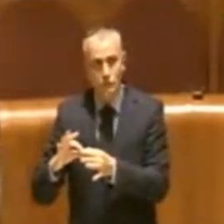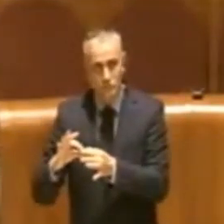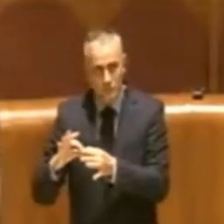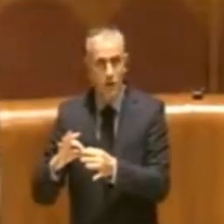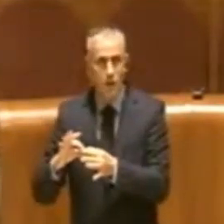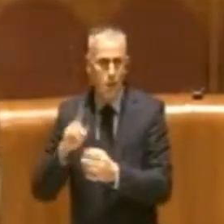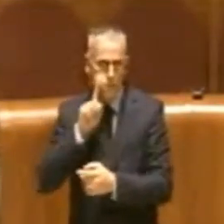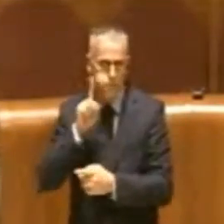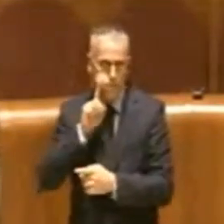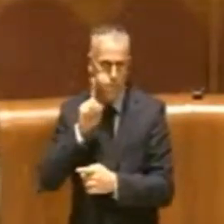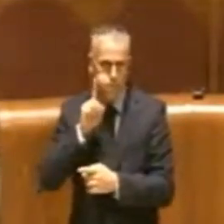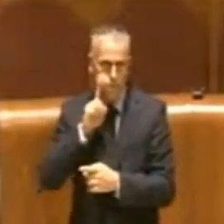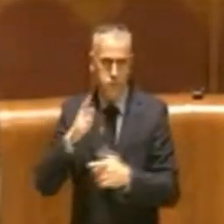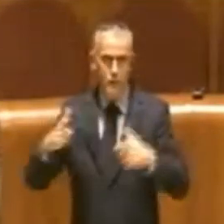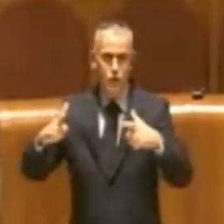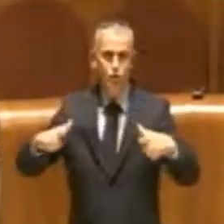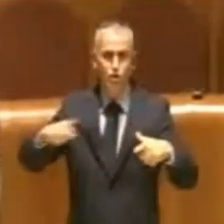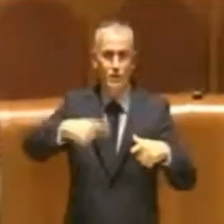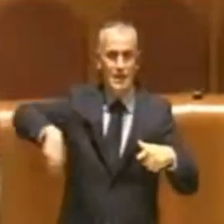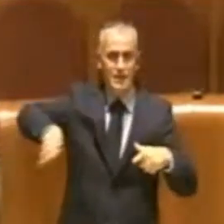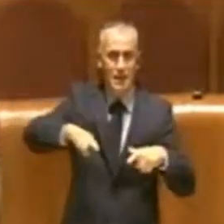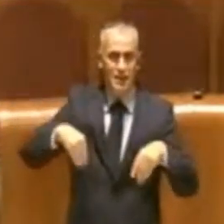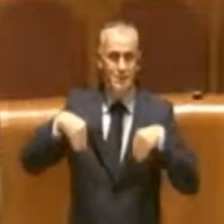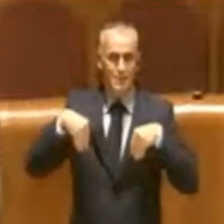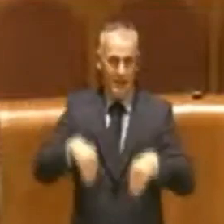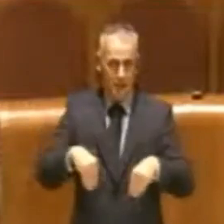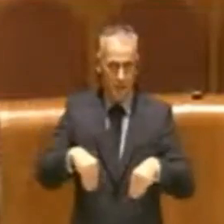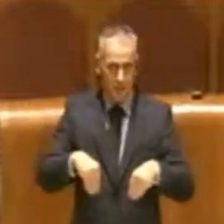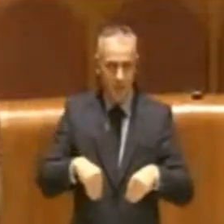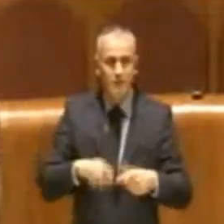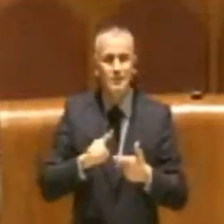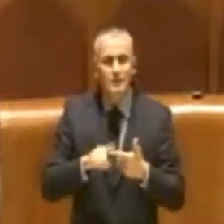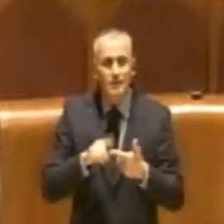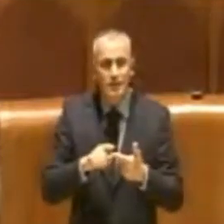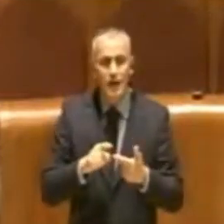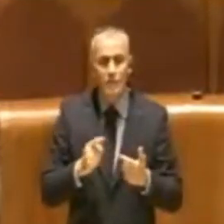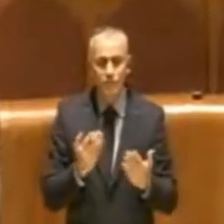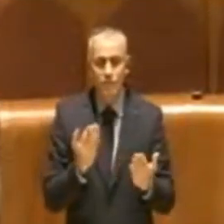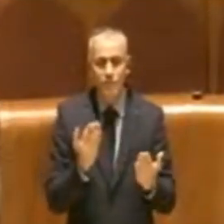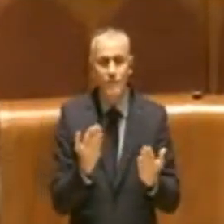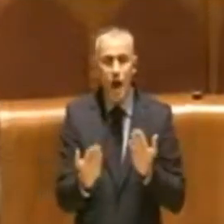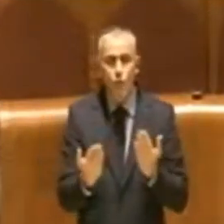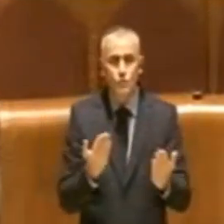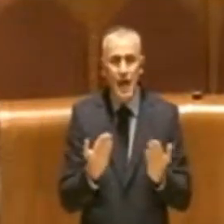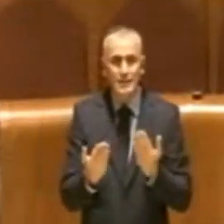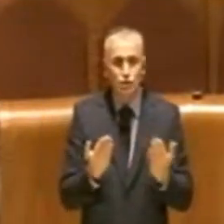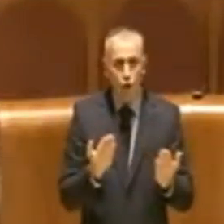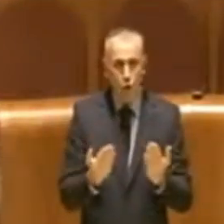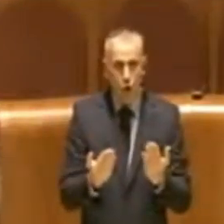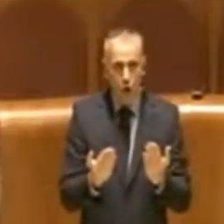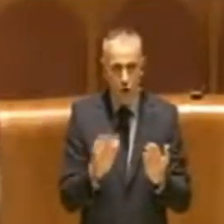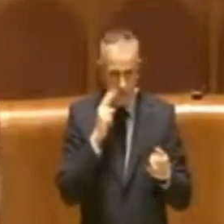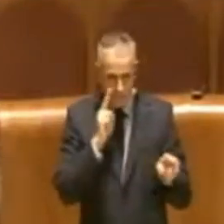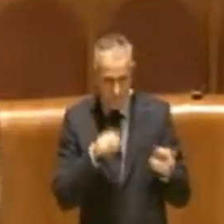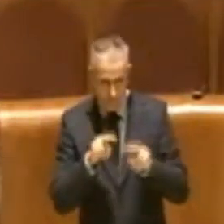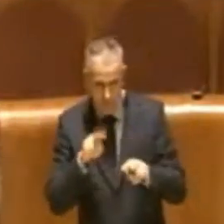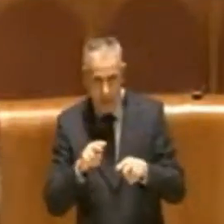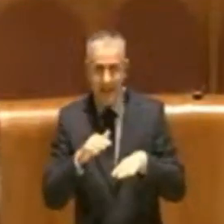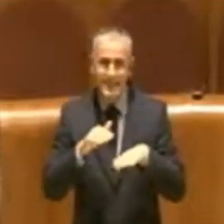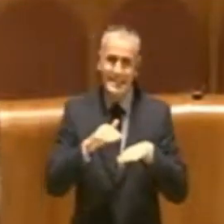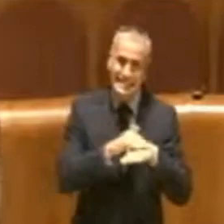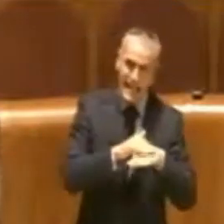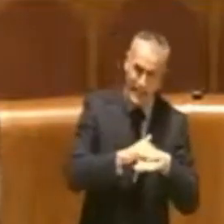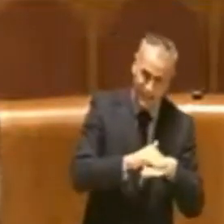sempre la partecipazione della cittadinanza riguarda la valutazione della cittadinanza sui servizi e sulle